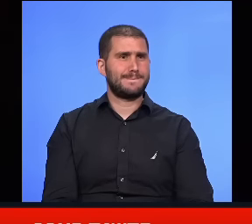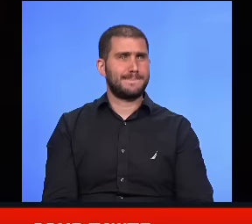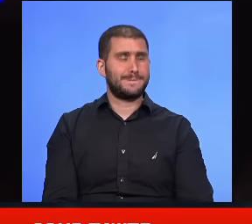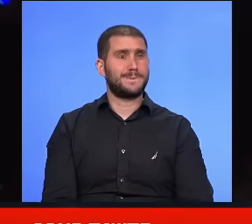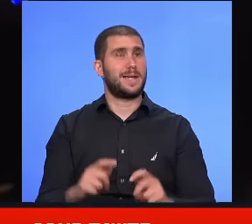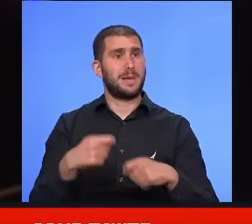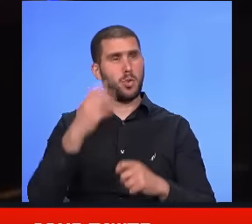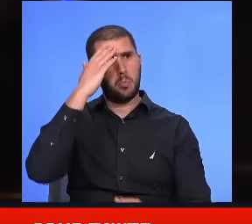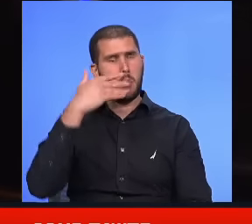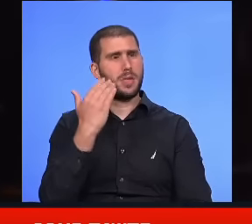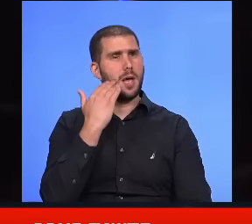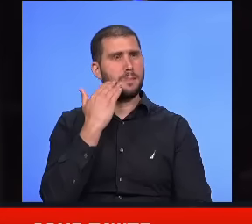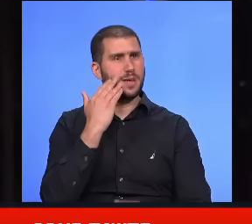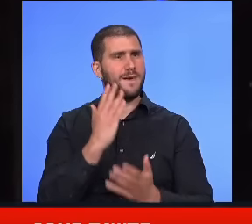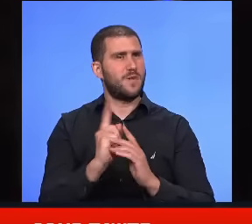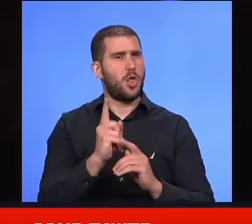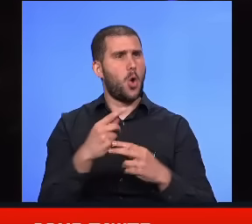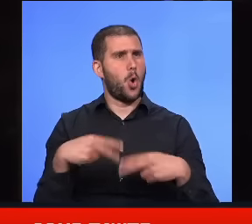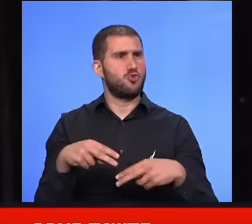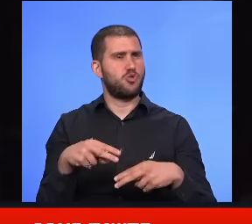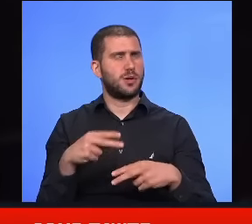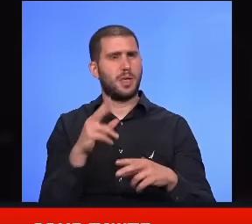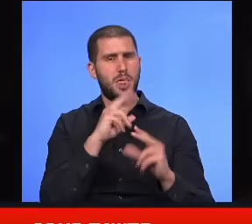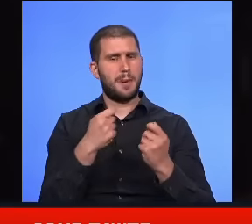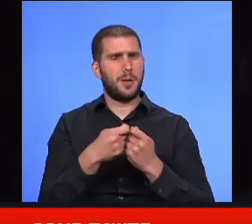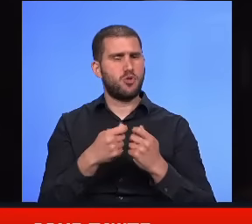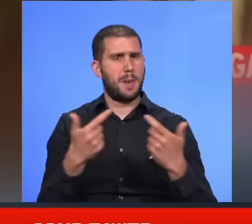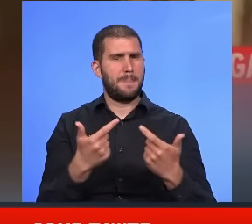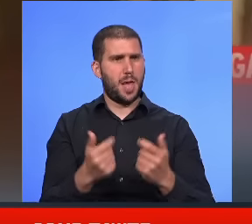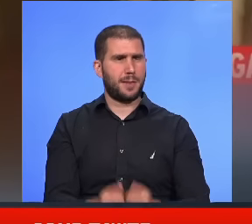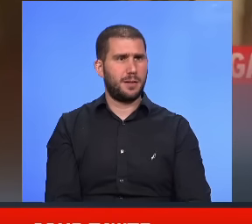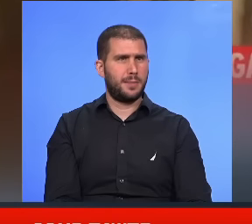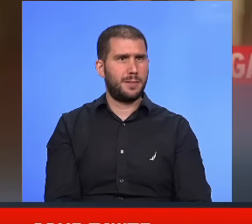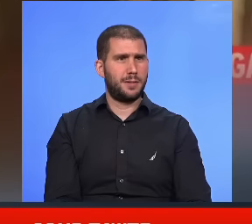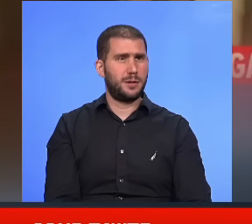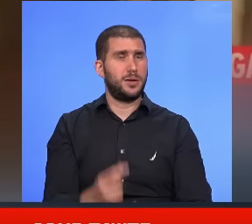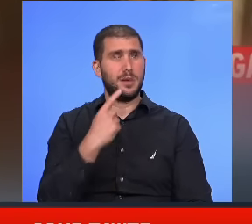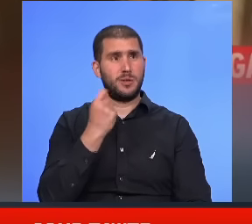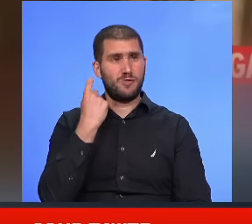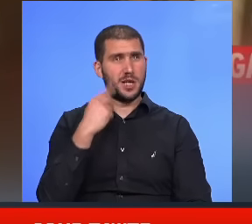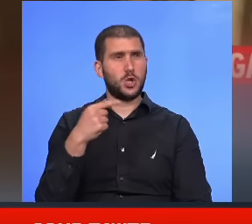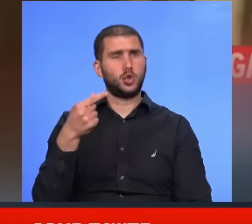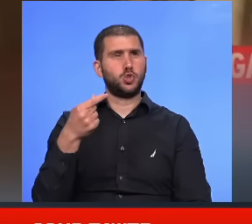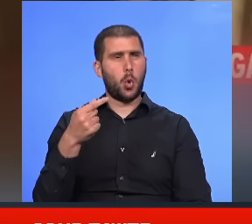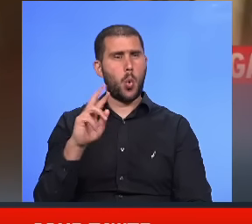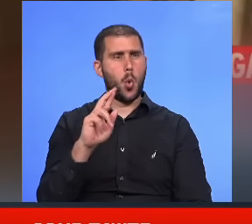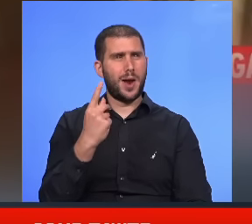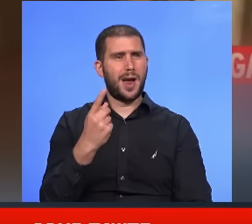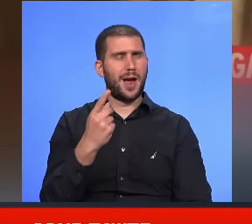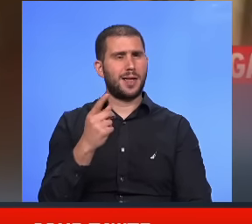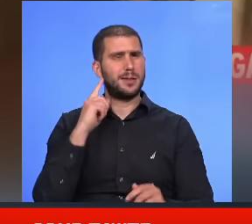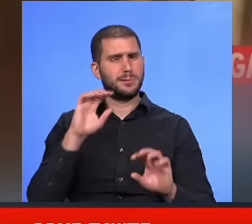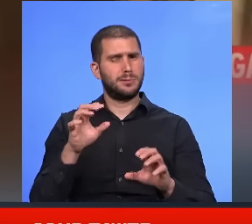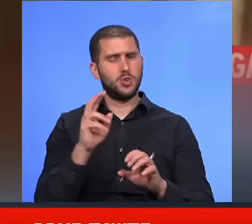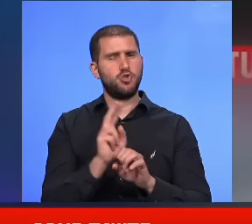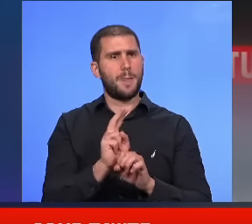התרבות הפופולרית האמריקנית כבר אינה חוששת לעסוק במלחמה. בשבוע שעבר היה זה ג'ו רוגן, ההסקטאי